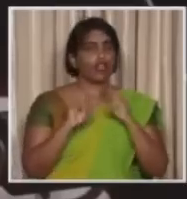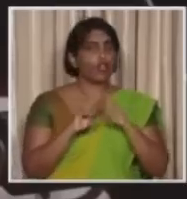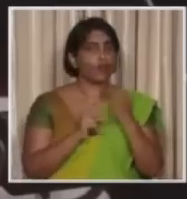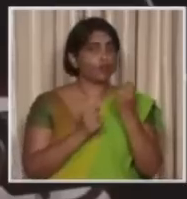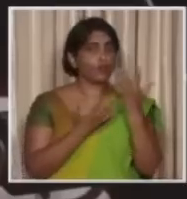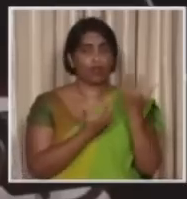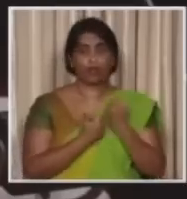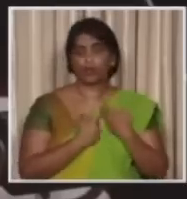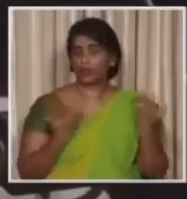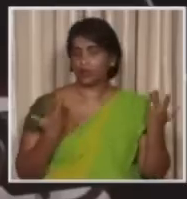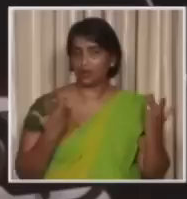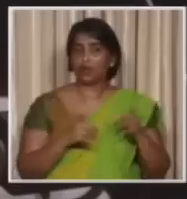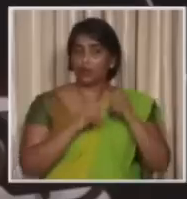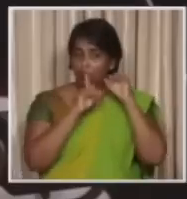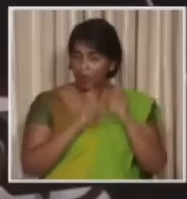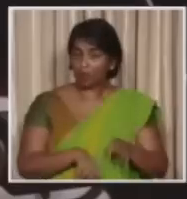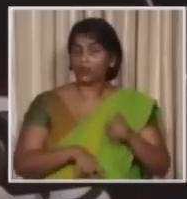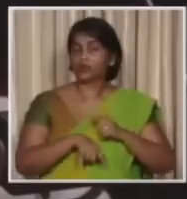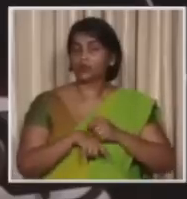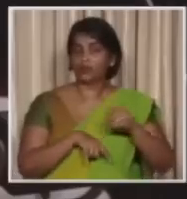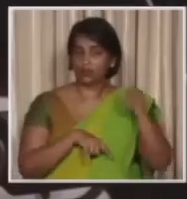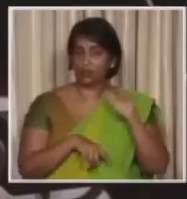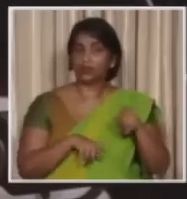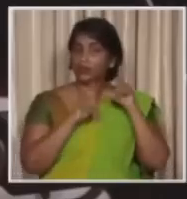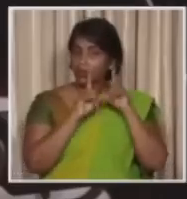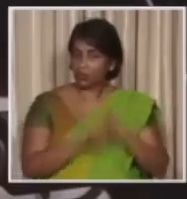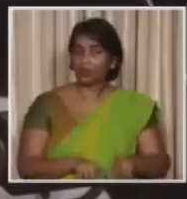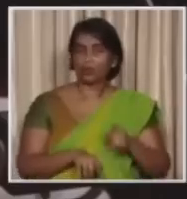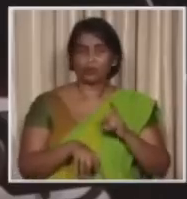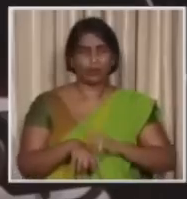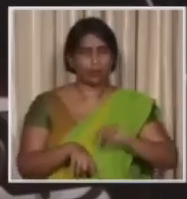ලැබිලා නැහැ. ඉතින් එවන් තත්ත්වයක් තුළ මේ විදිය